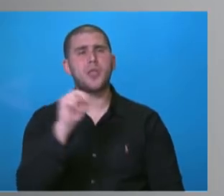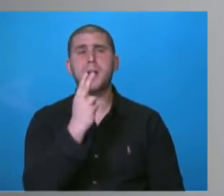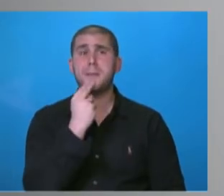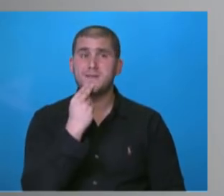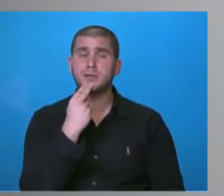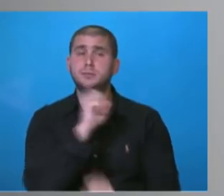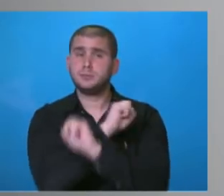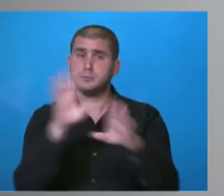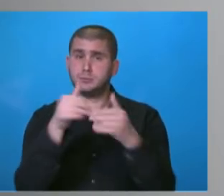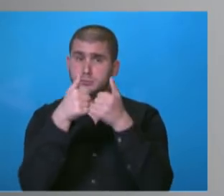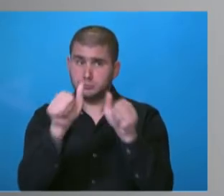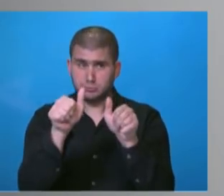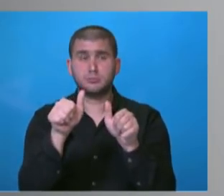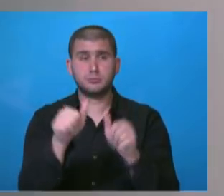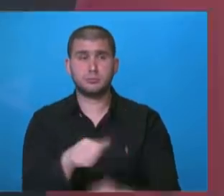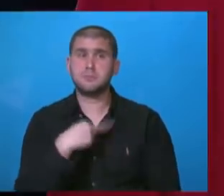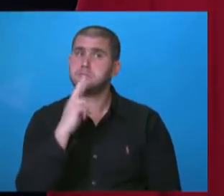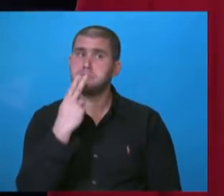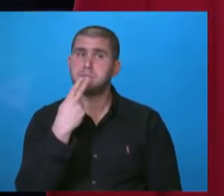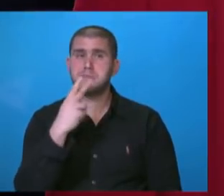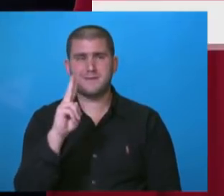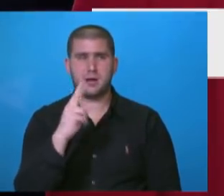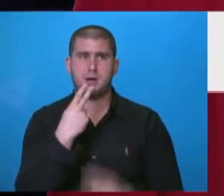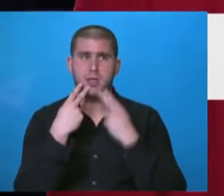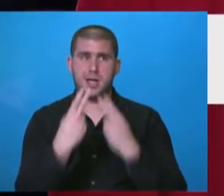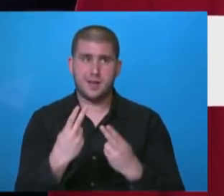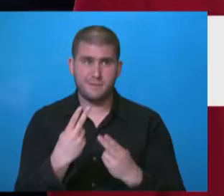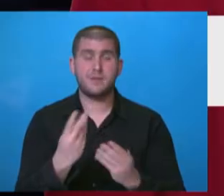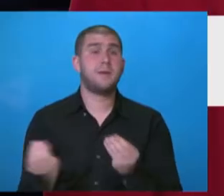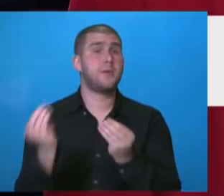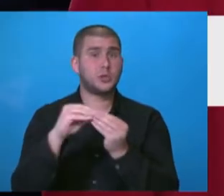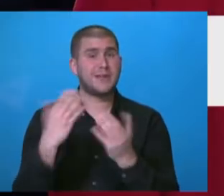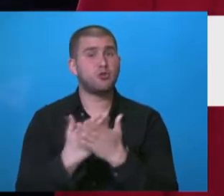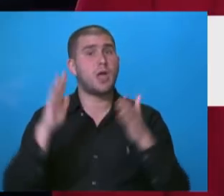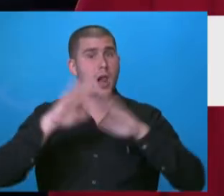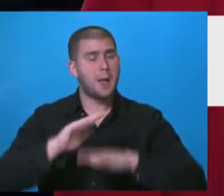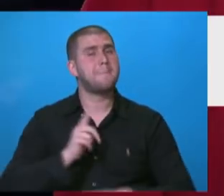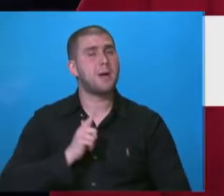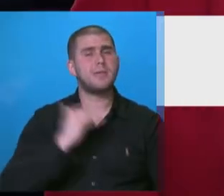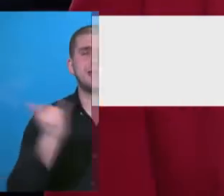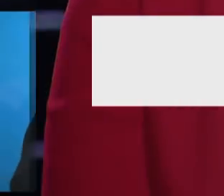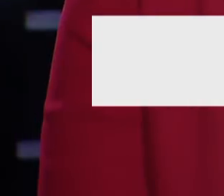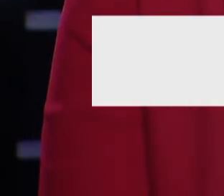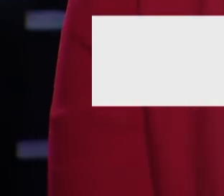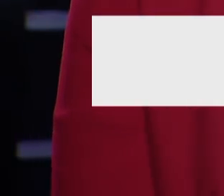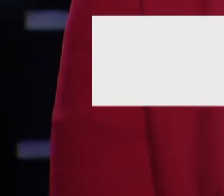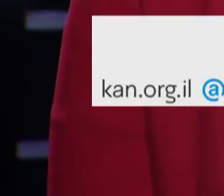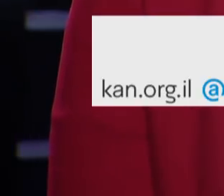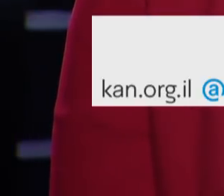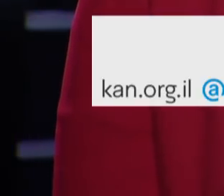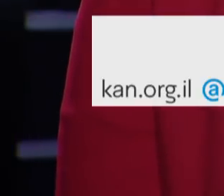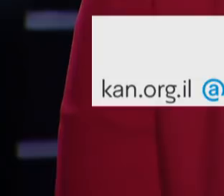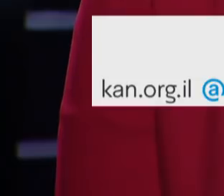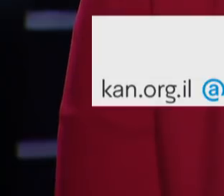לנו שם, מבטיחה להגיב. חוץ מזה, חדשות הלילה מחכה לכם תמיד בערוץ של כאן חדשות ביוטיוב, באתר